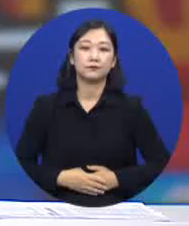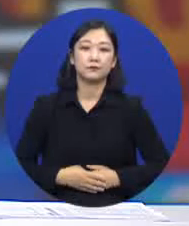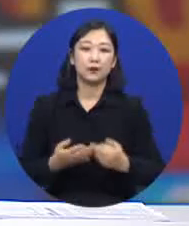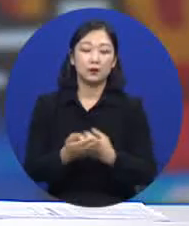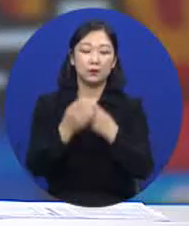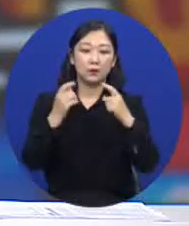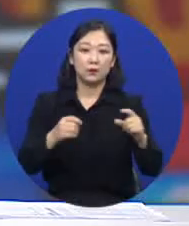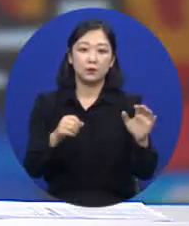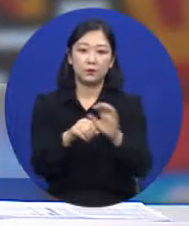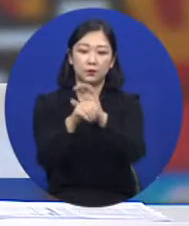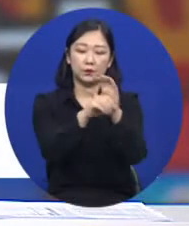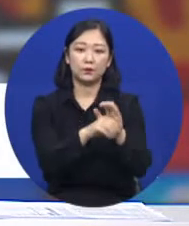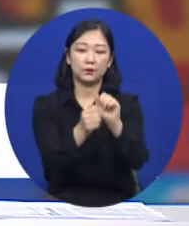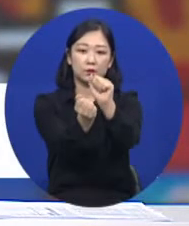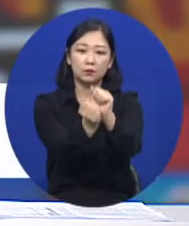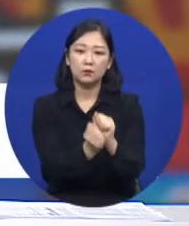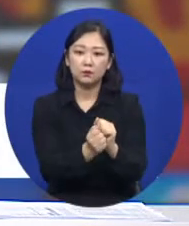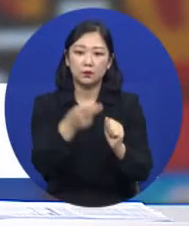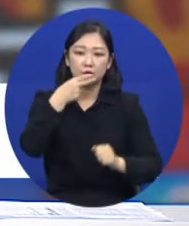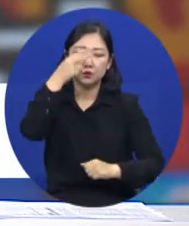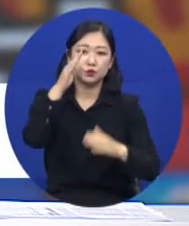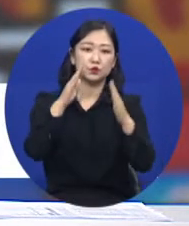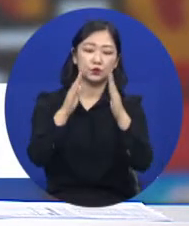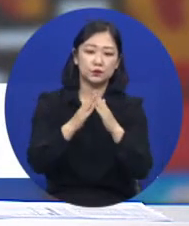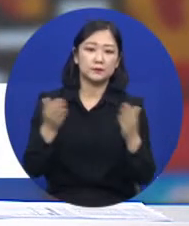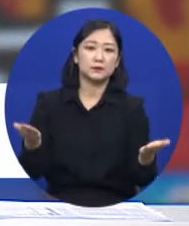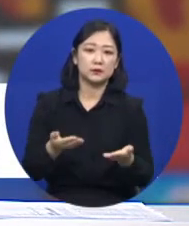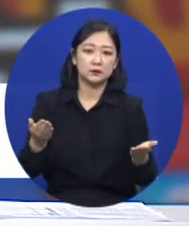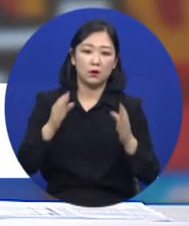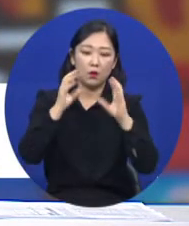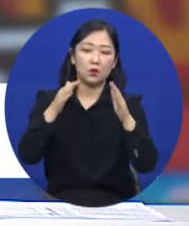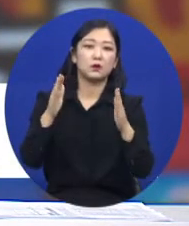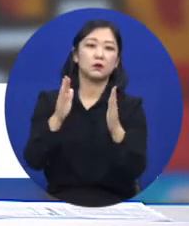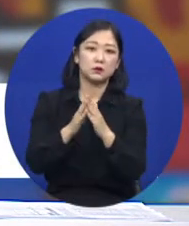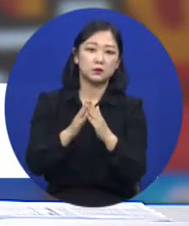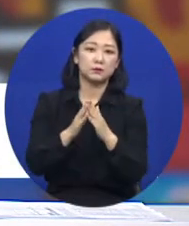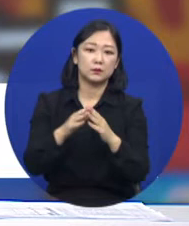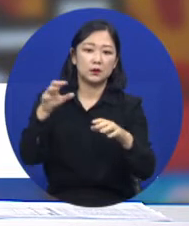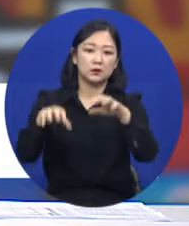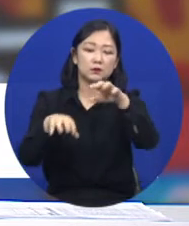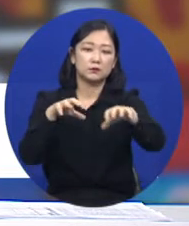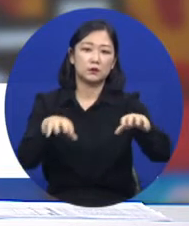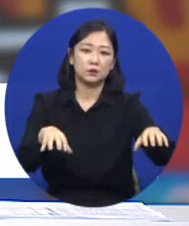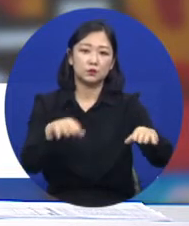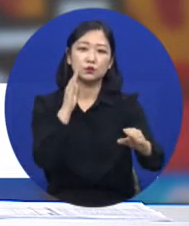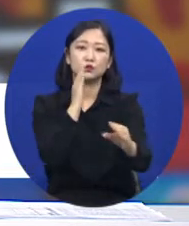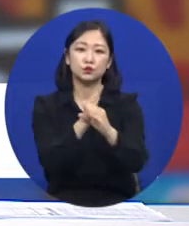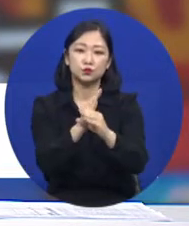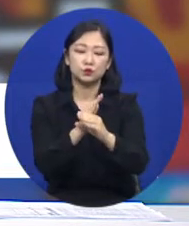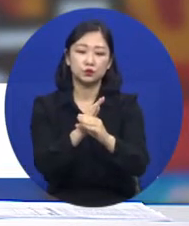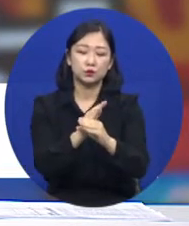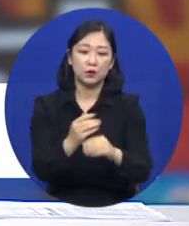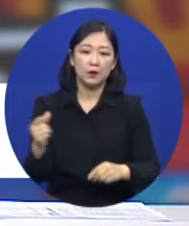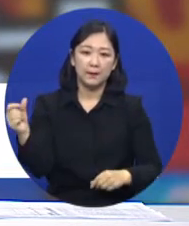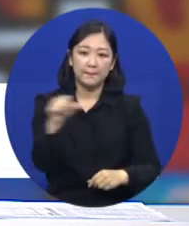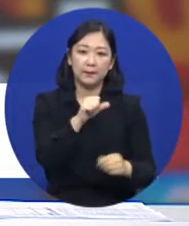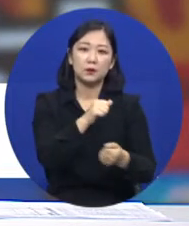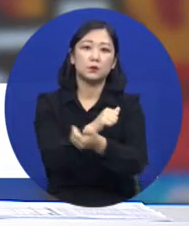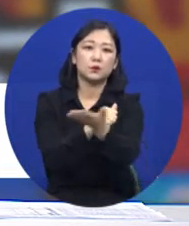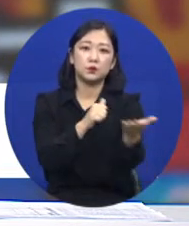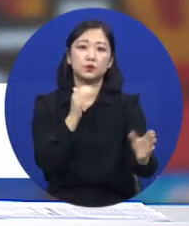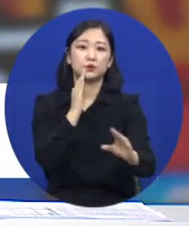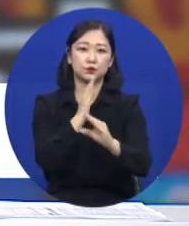제주지역 후로 라이브 감염이 유흥주점 과 직장 어린이집 등과 같은 집단을 중심으로 급속히 확산되고